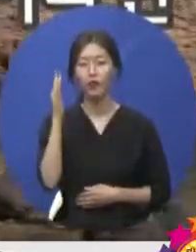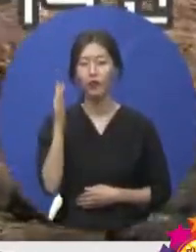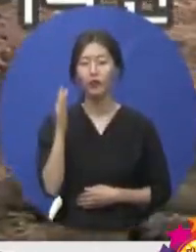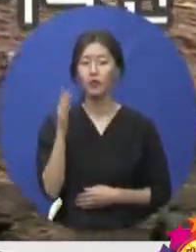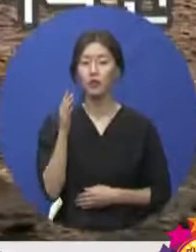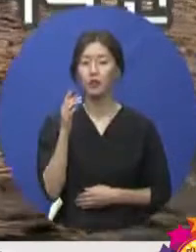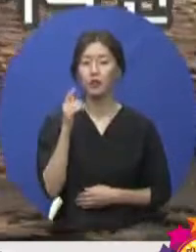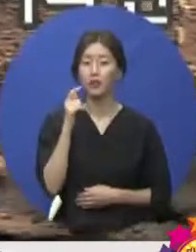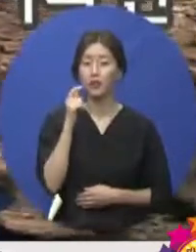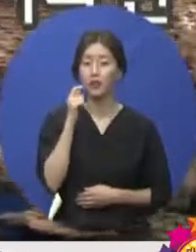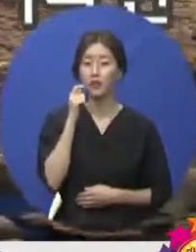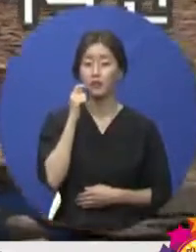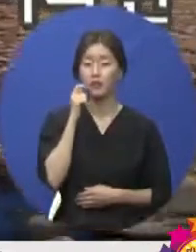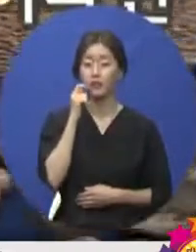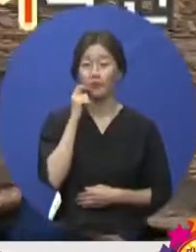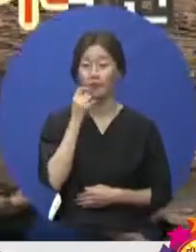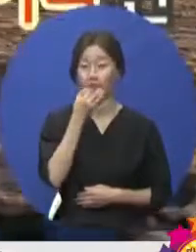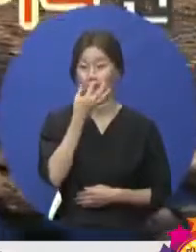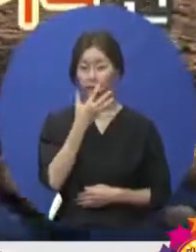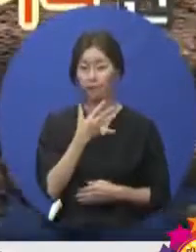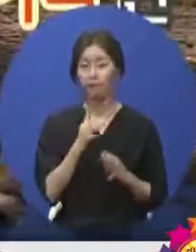못 잊어.